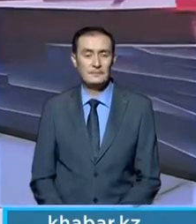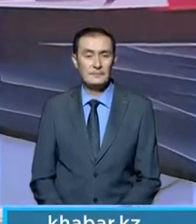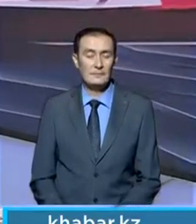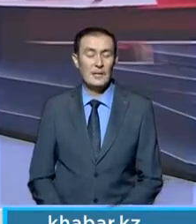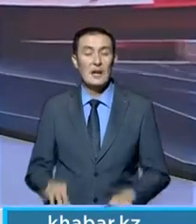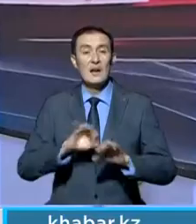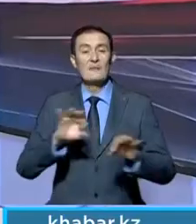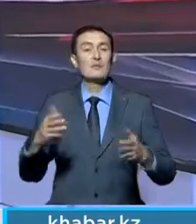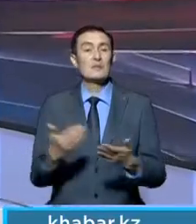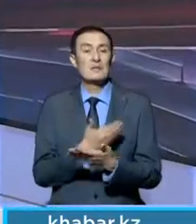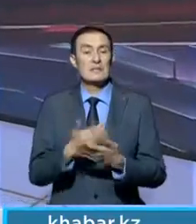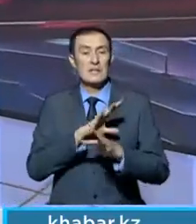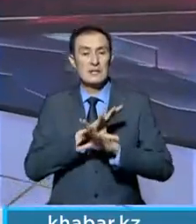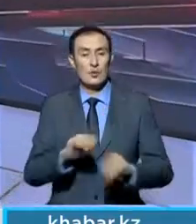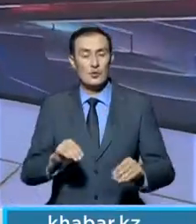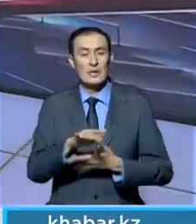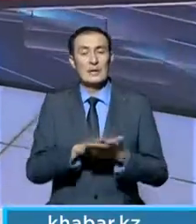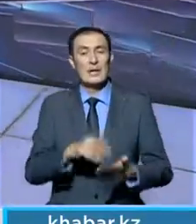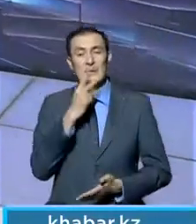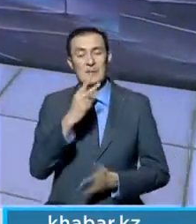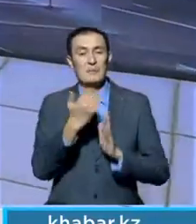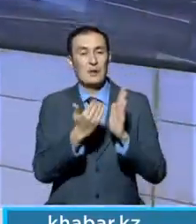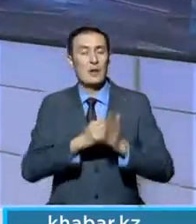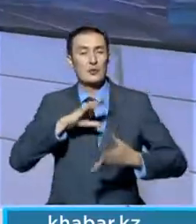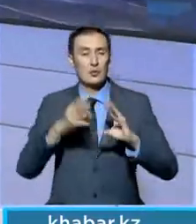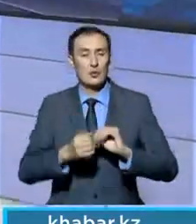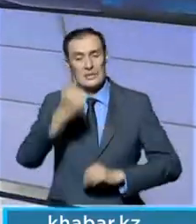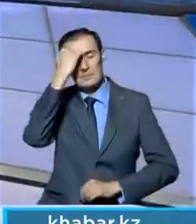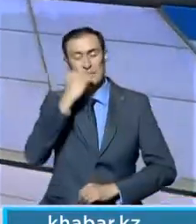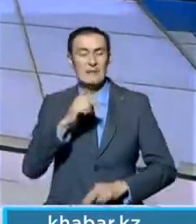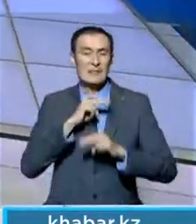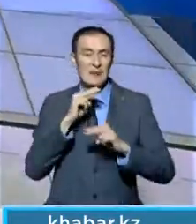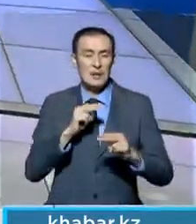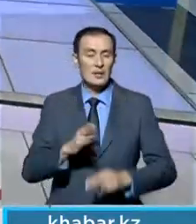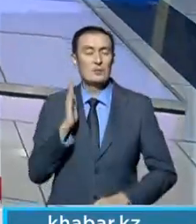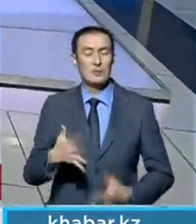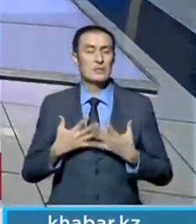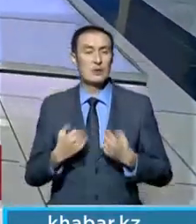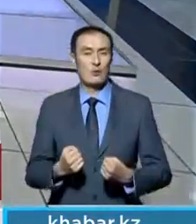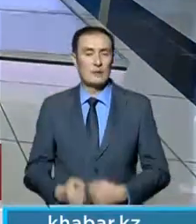Такой была информационная неделя глазами моих коллег редакции канала Хабар. Все новости есть на официальном сайте, в социальных сетях.